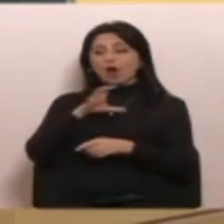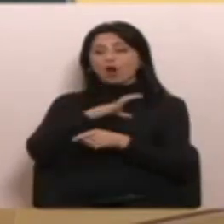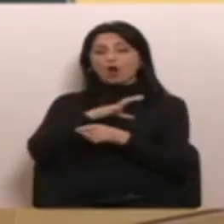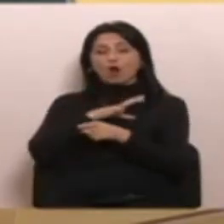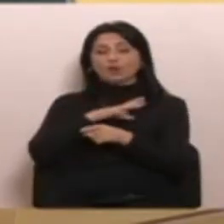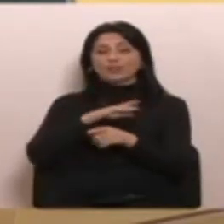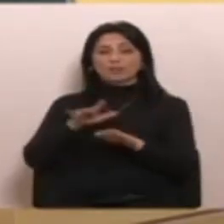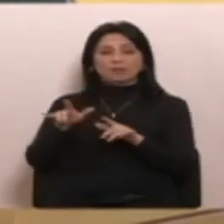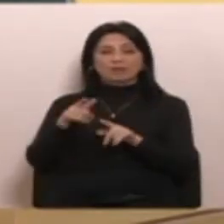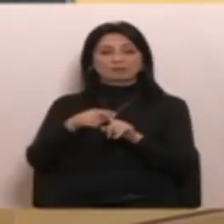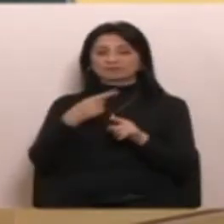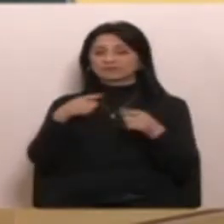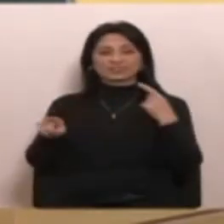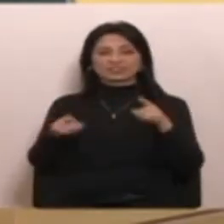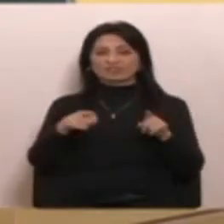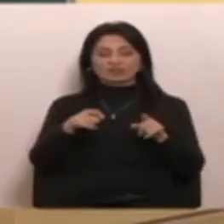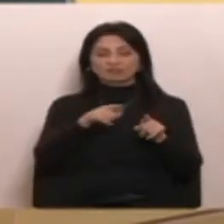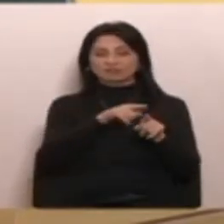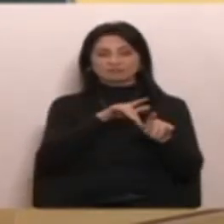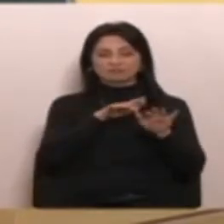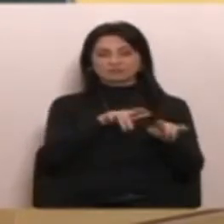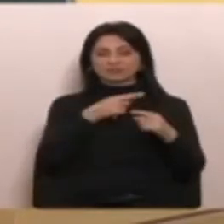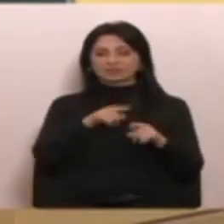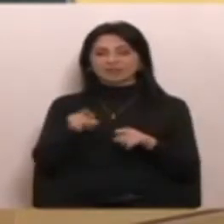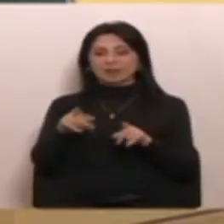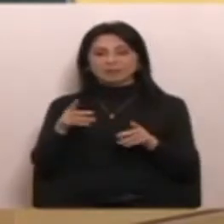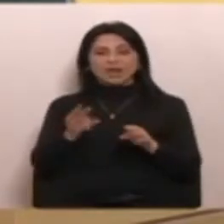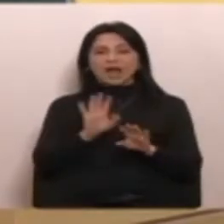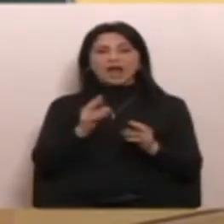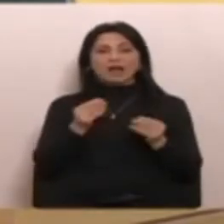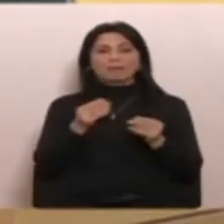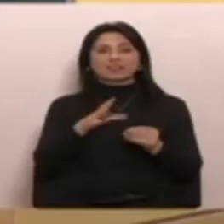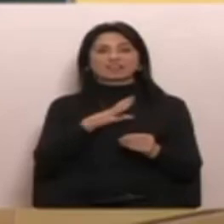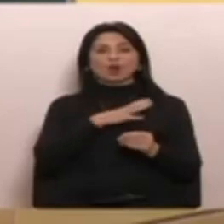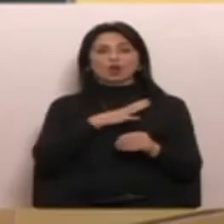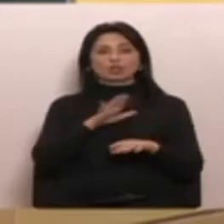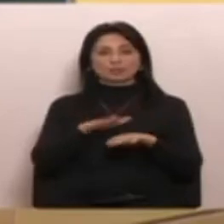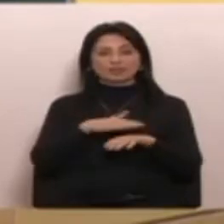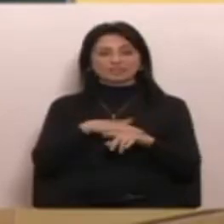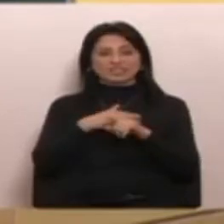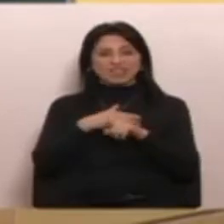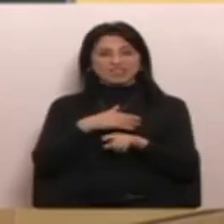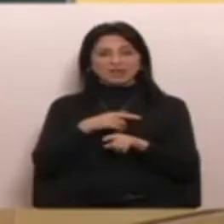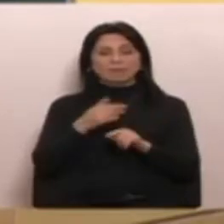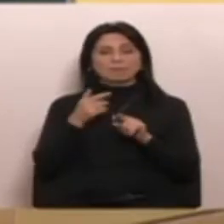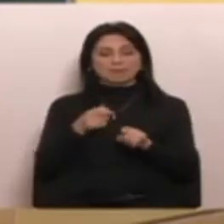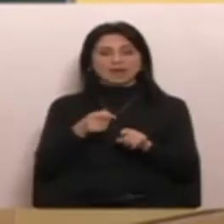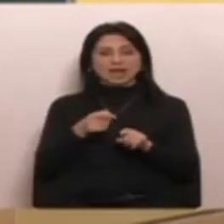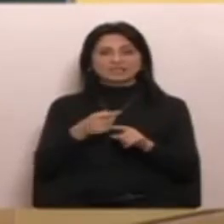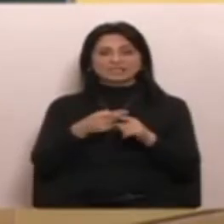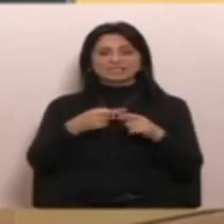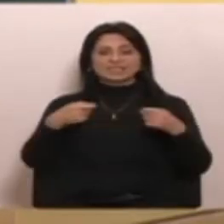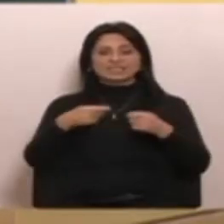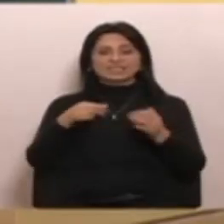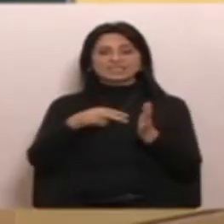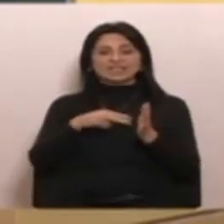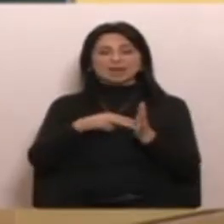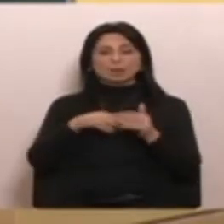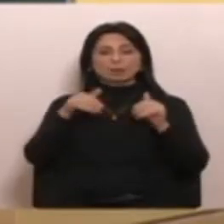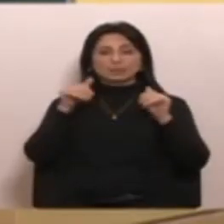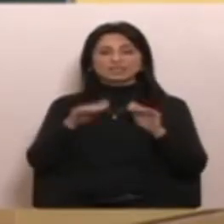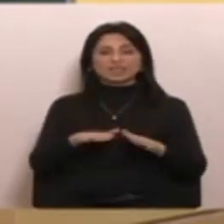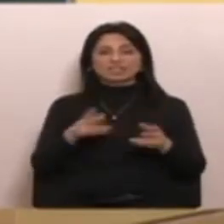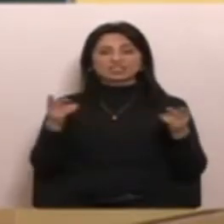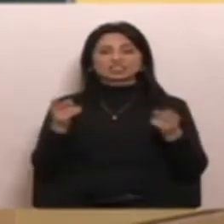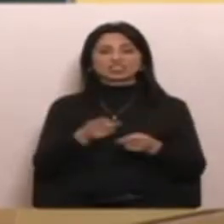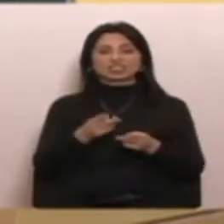პრივატიზებისგან ახასიათებს კომპლექსურობა, ვინაიდან არამატერიალური ქონებრივი სიკეთეა ეს და მას ამ წილის ღირებულების დადგენას